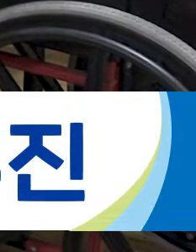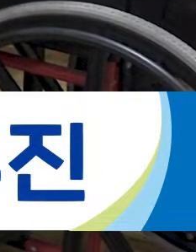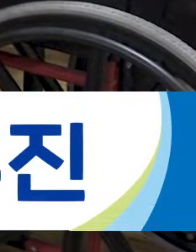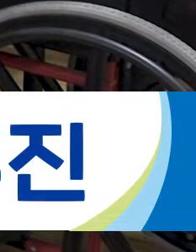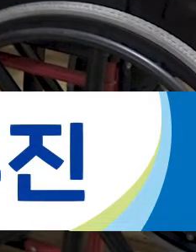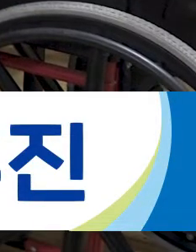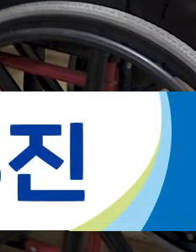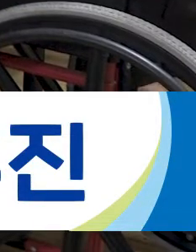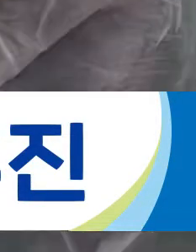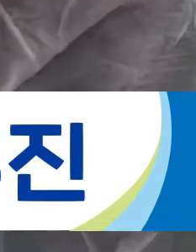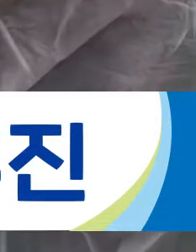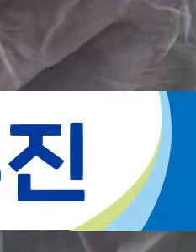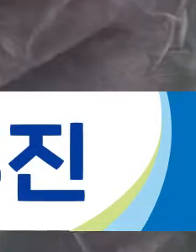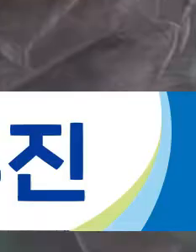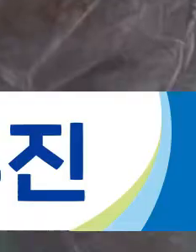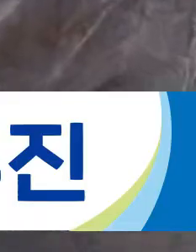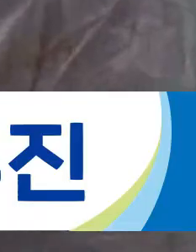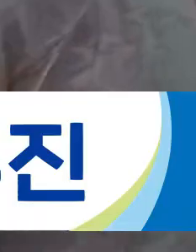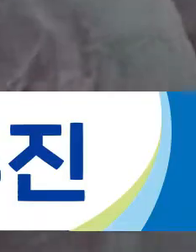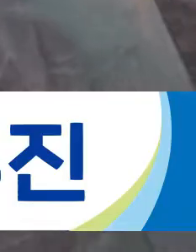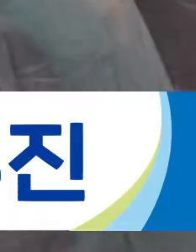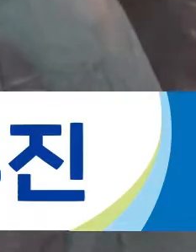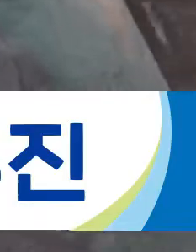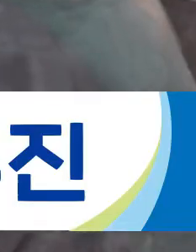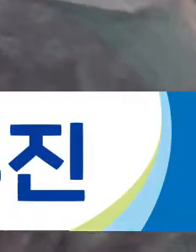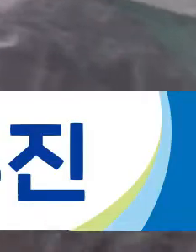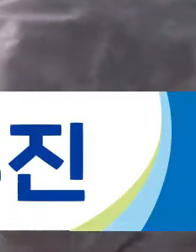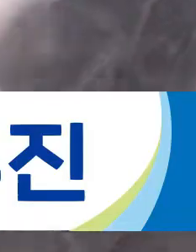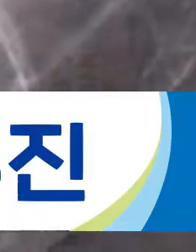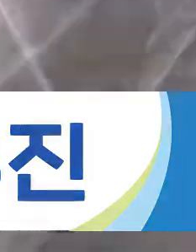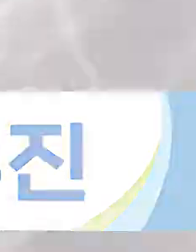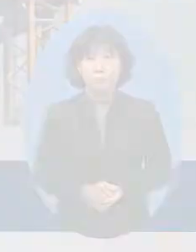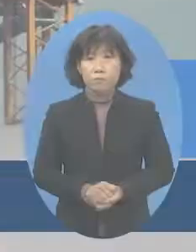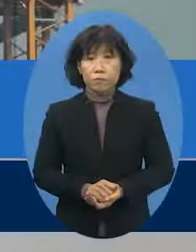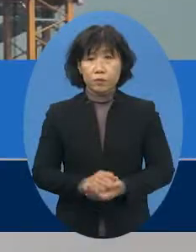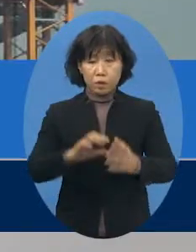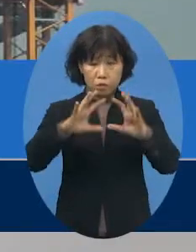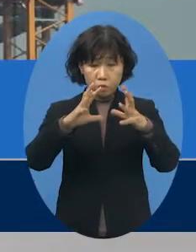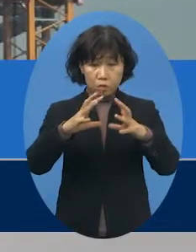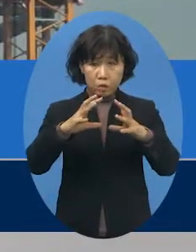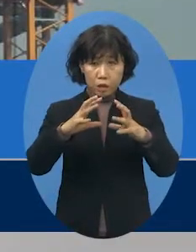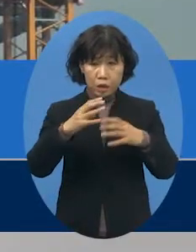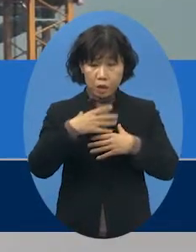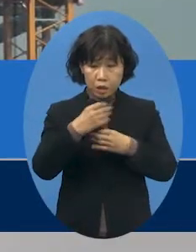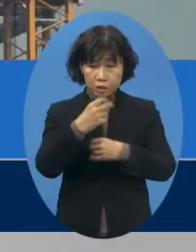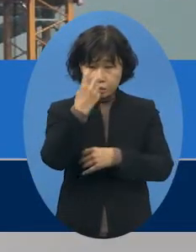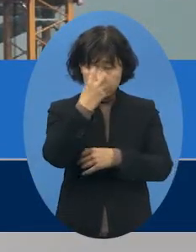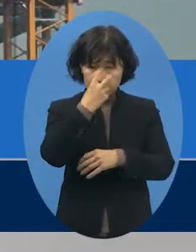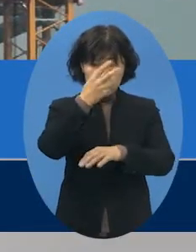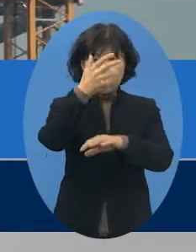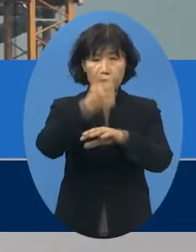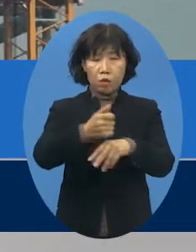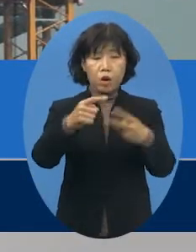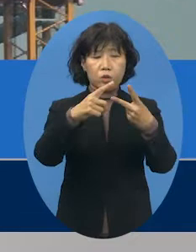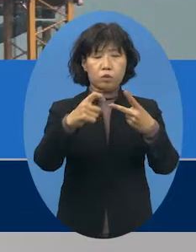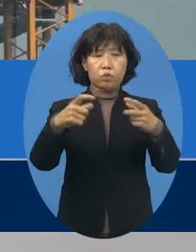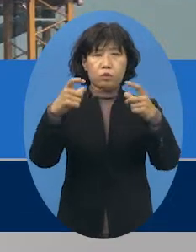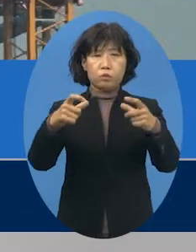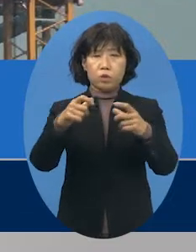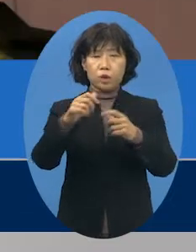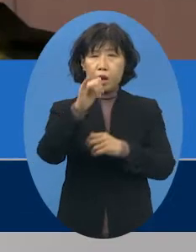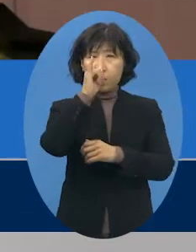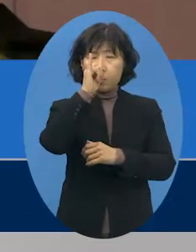2022 따뜻한 겨울나기 사업이 추진됩니다 국가안전 대진 대한 추진 결과